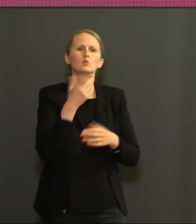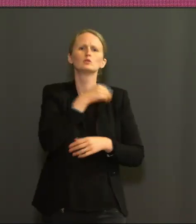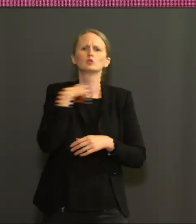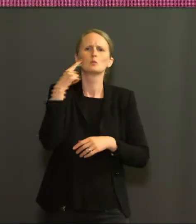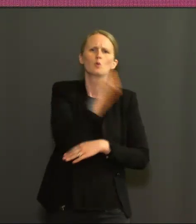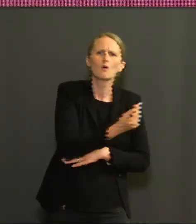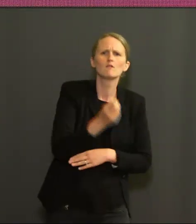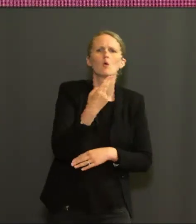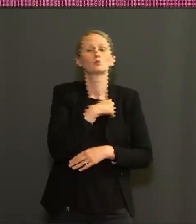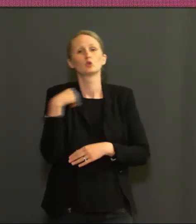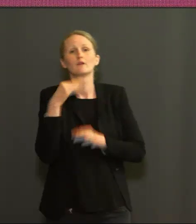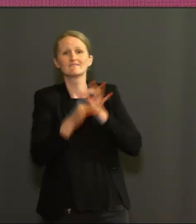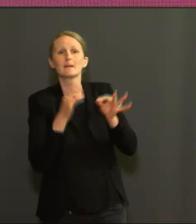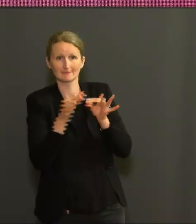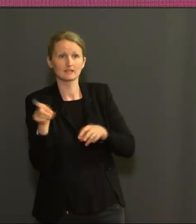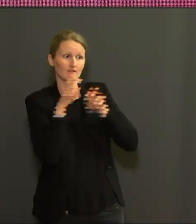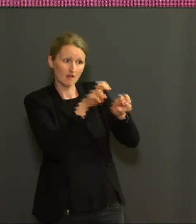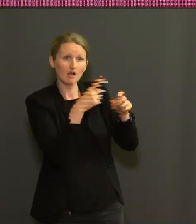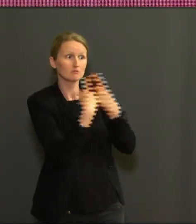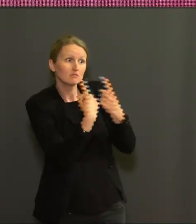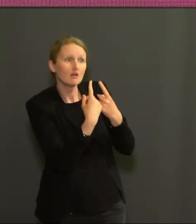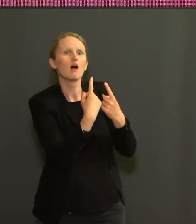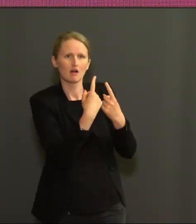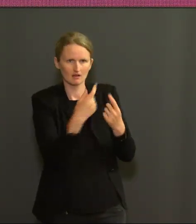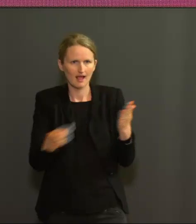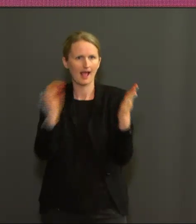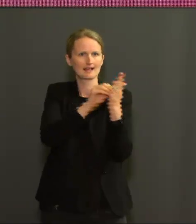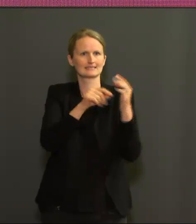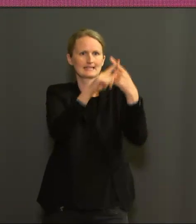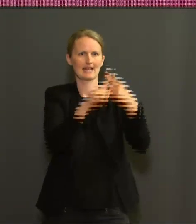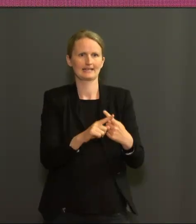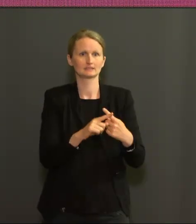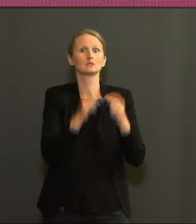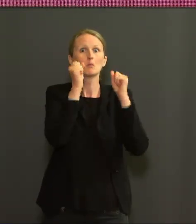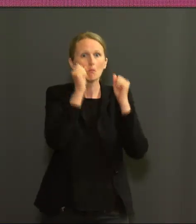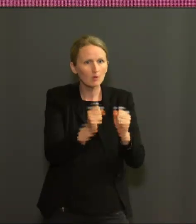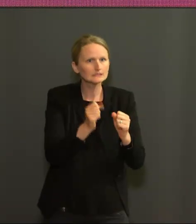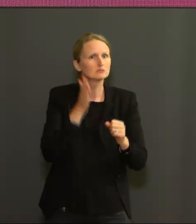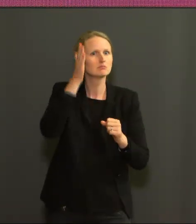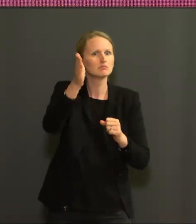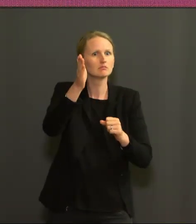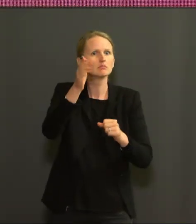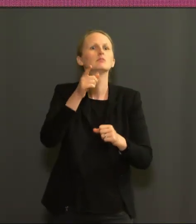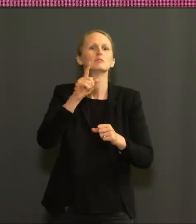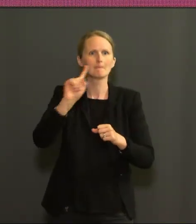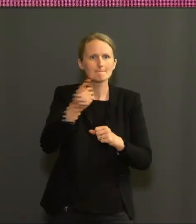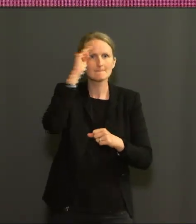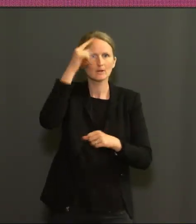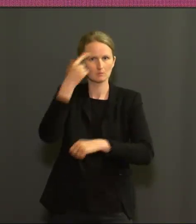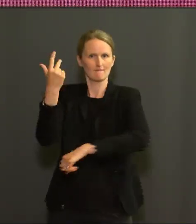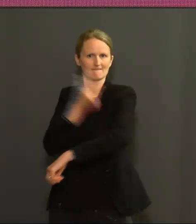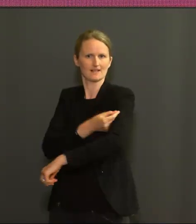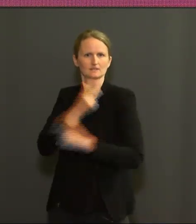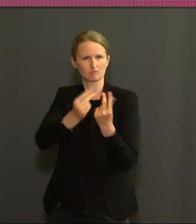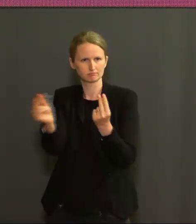Il suffit qu'ils prennent rendez-vous avec leur médecin pour remplir cette formalité. Enfin,